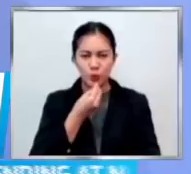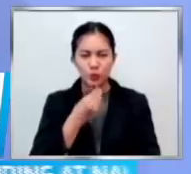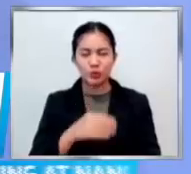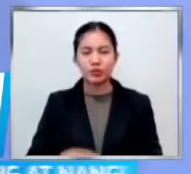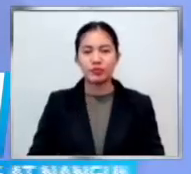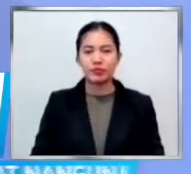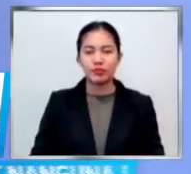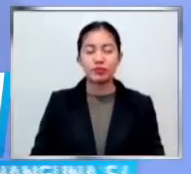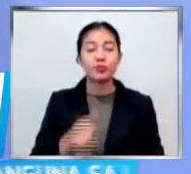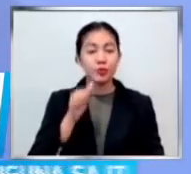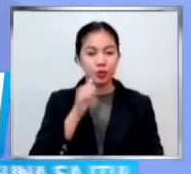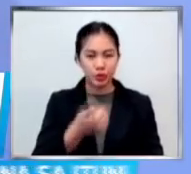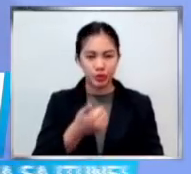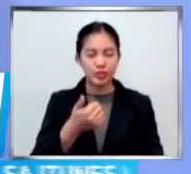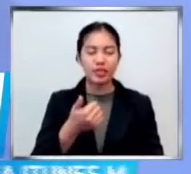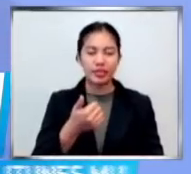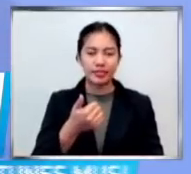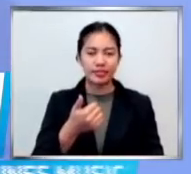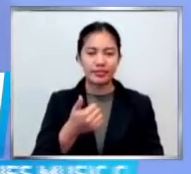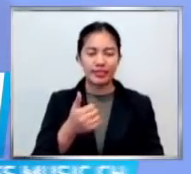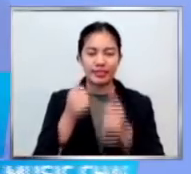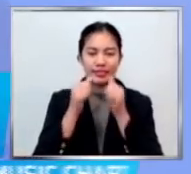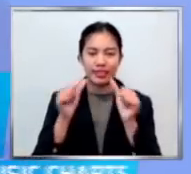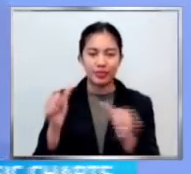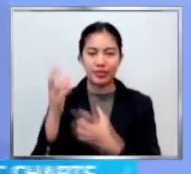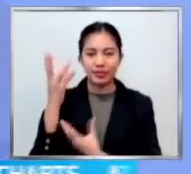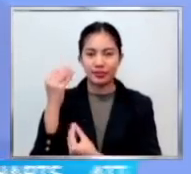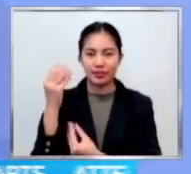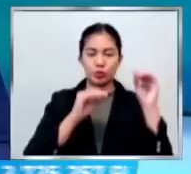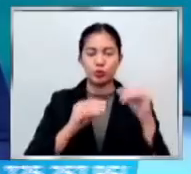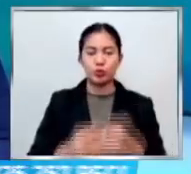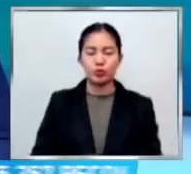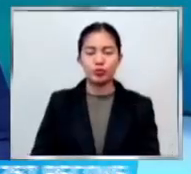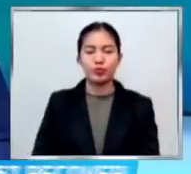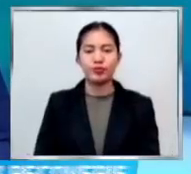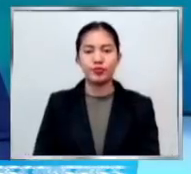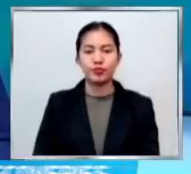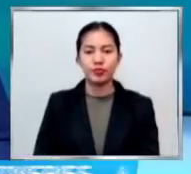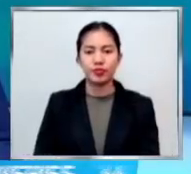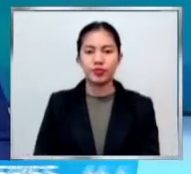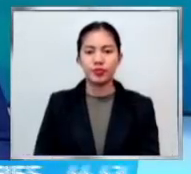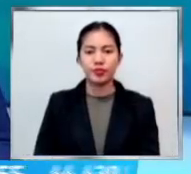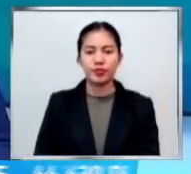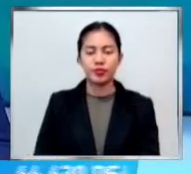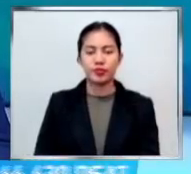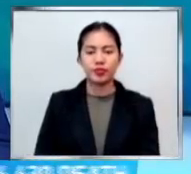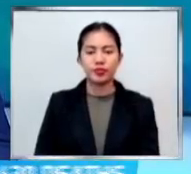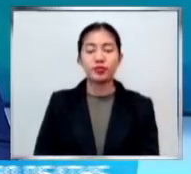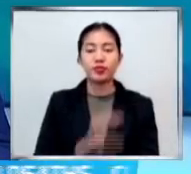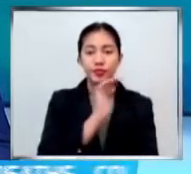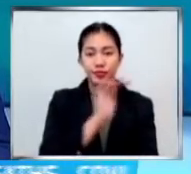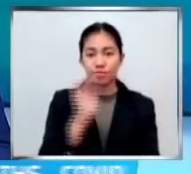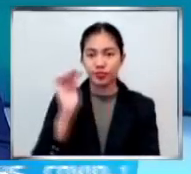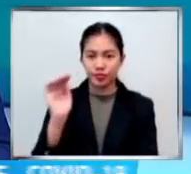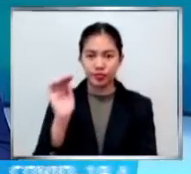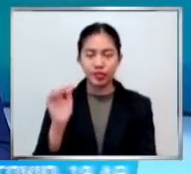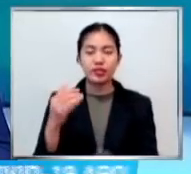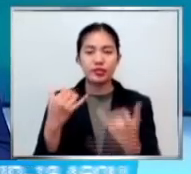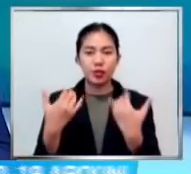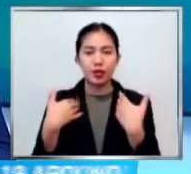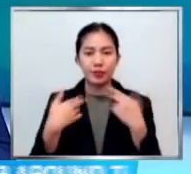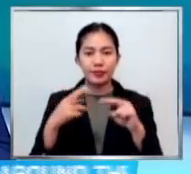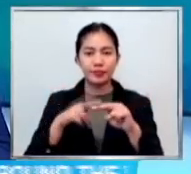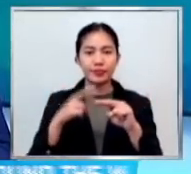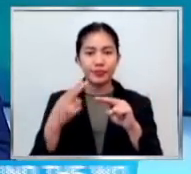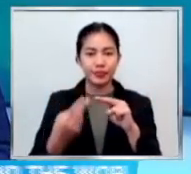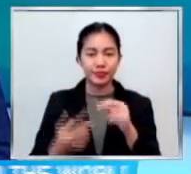bukas. Stay updated sa GMA Network social media accounts. Abiso po mga kapuso, may oil price rollback ang Petrogas sa